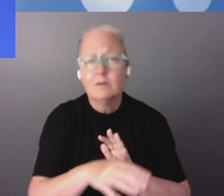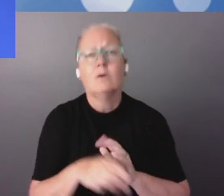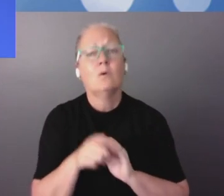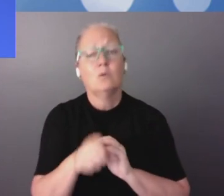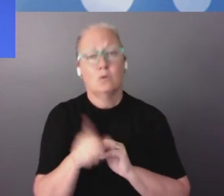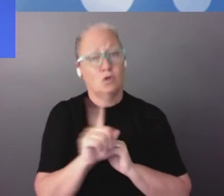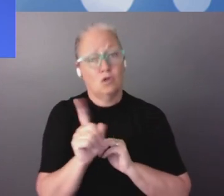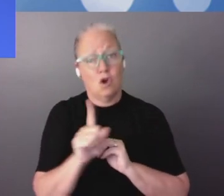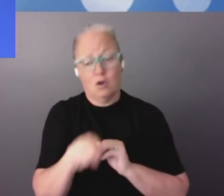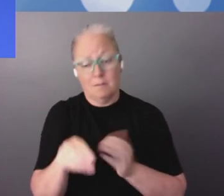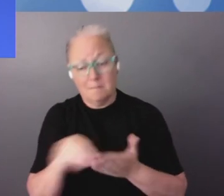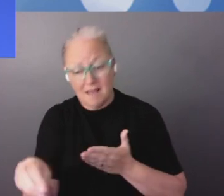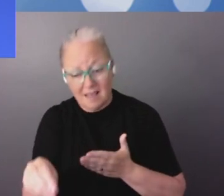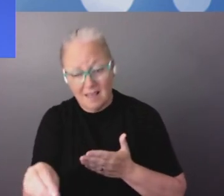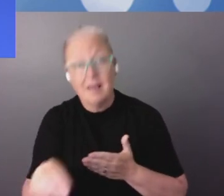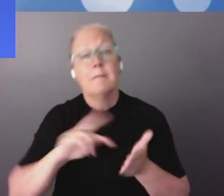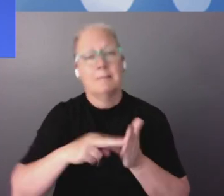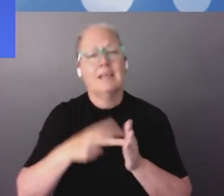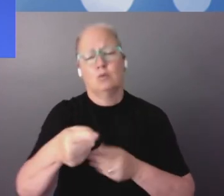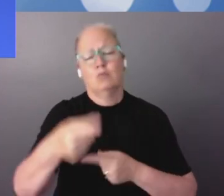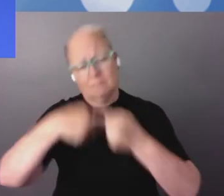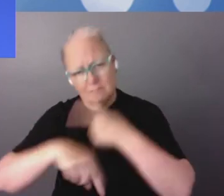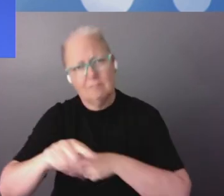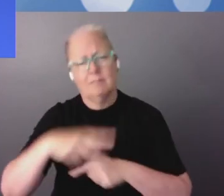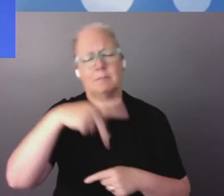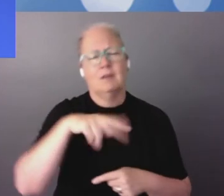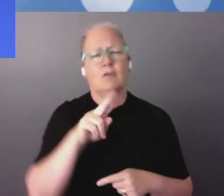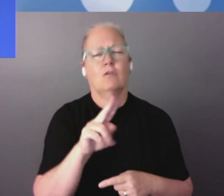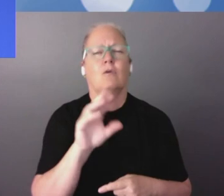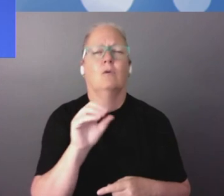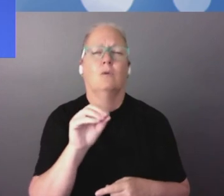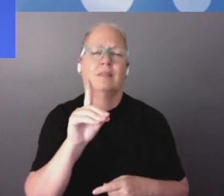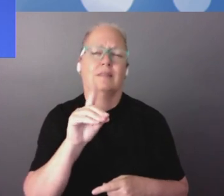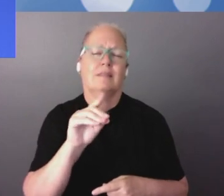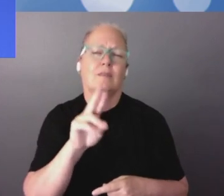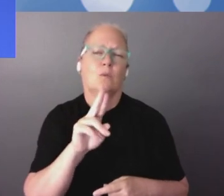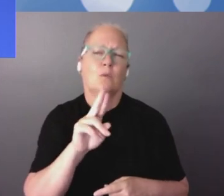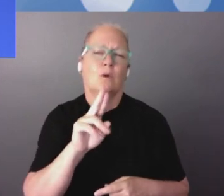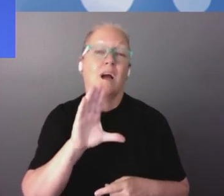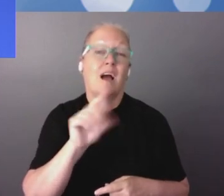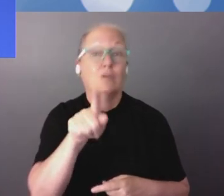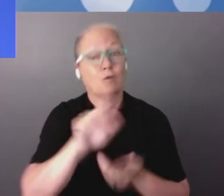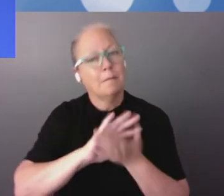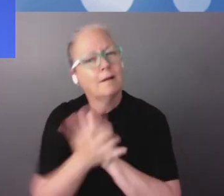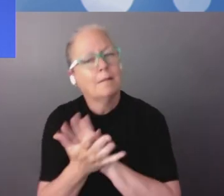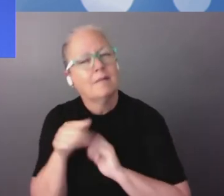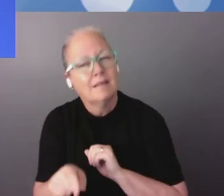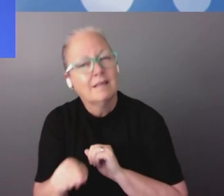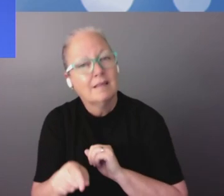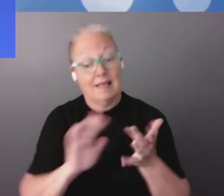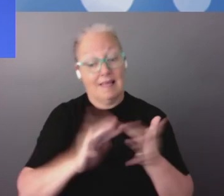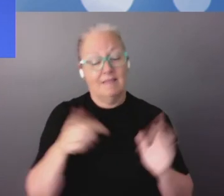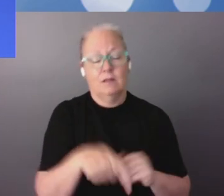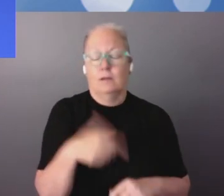продуктом являешься ты. Мы должны отдавать тебе отчет в том, насколько сильным оружием